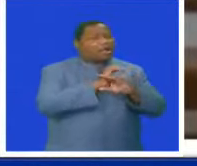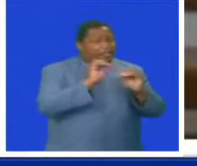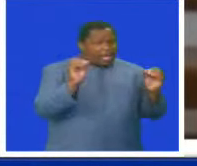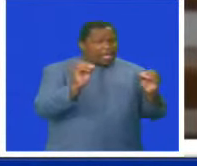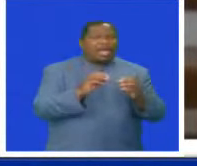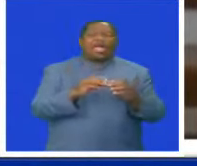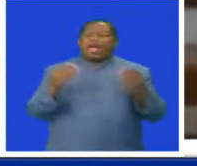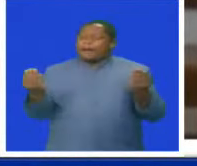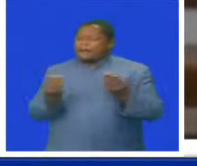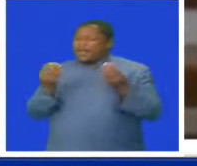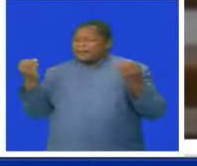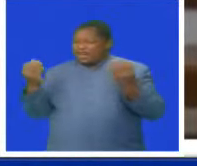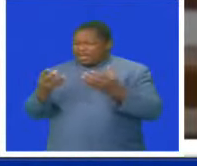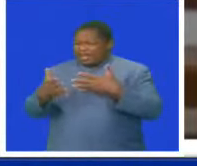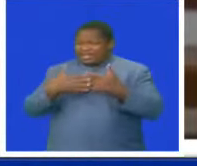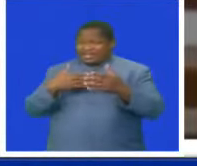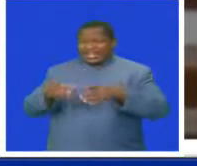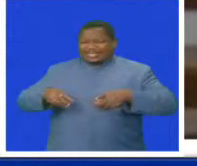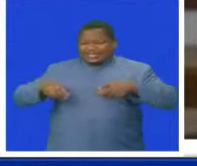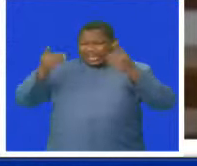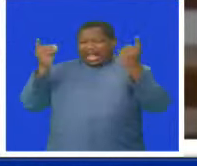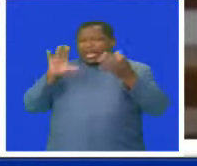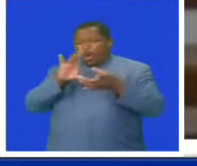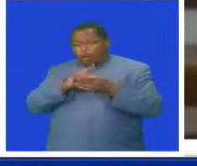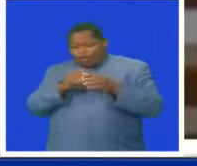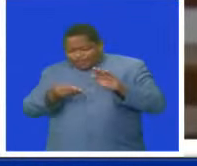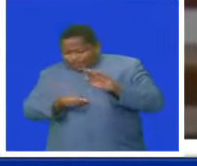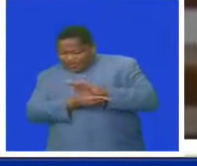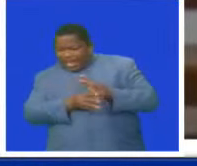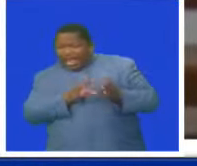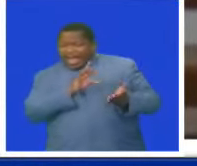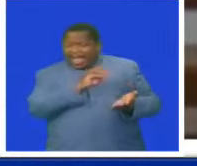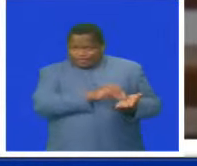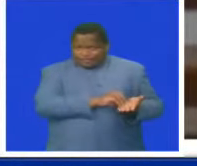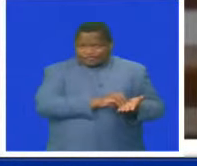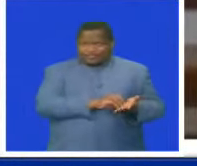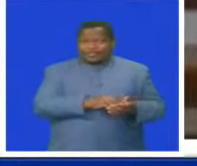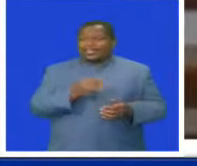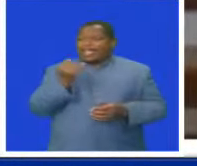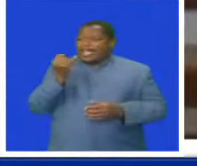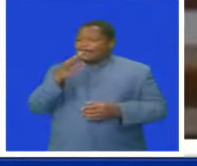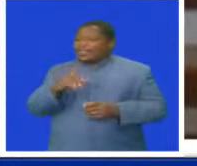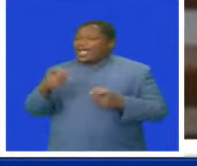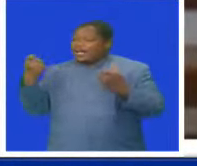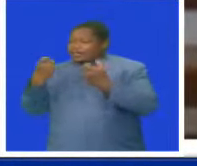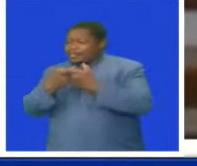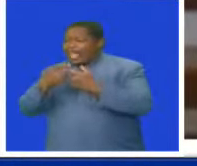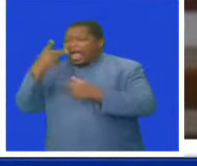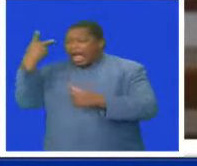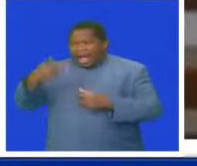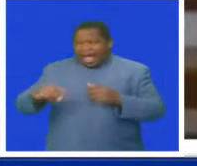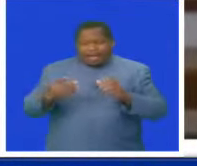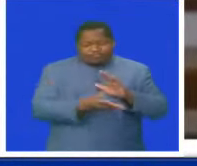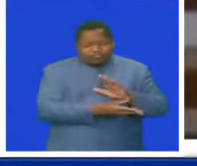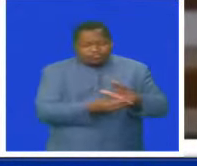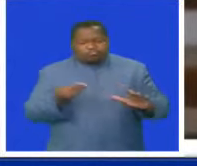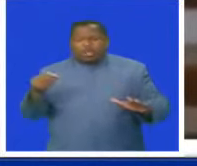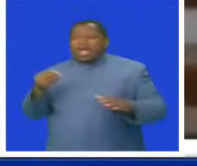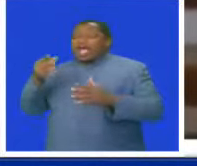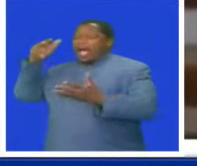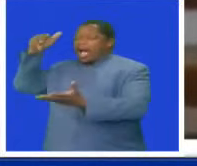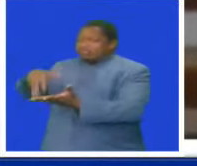lokuthi akavele bese sowuyahlukumeta. Lokunye besakuthola at an individual level lokuthi nje bantu